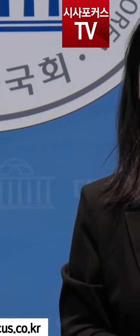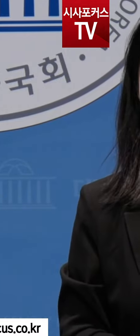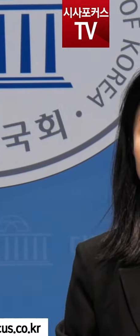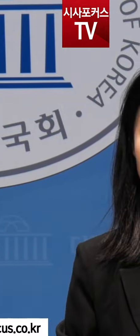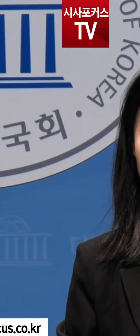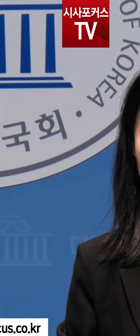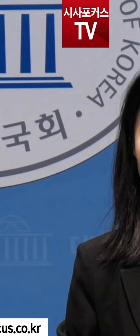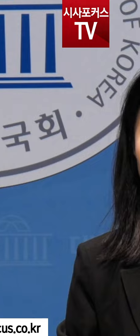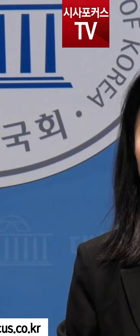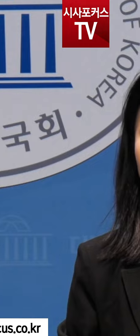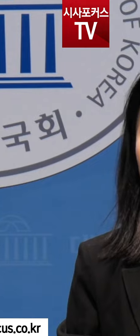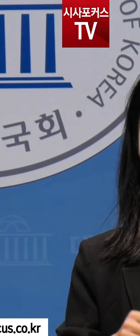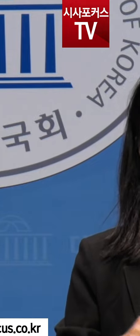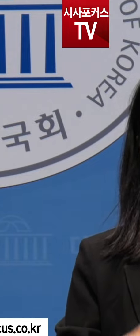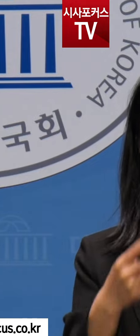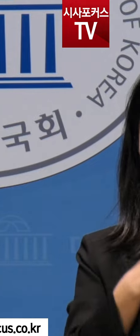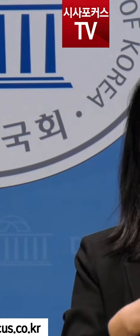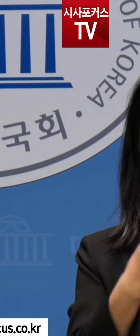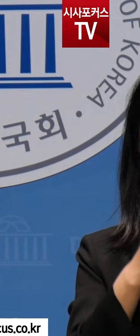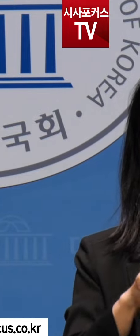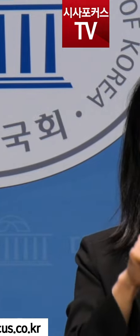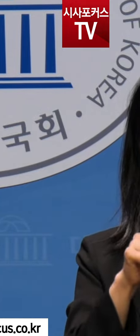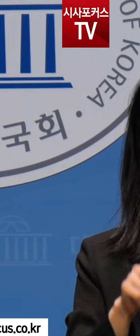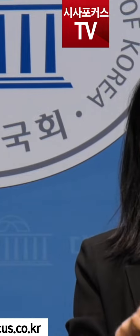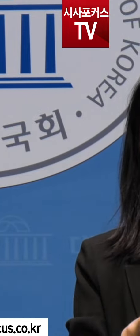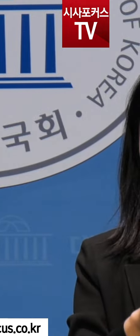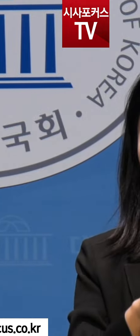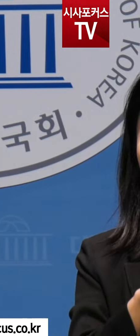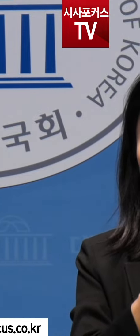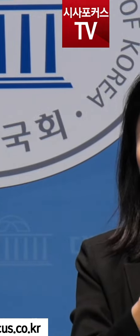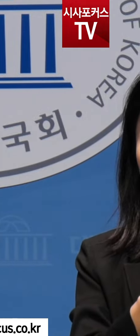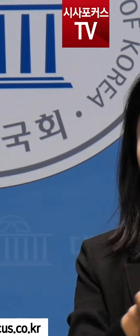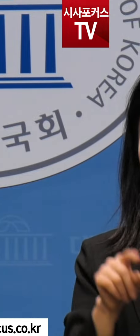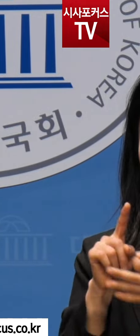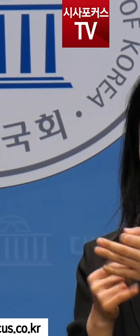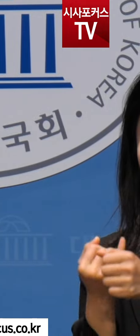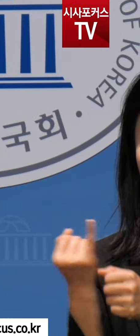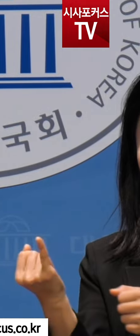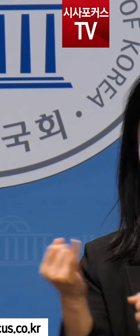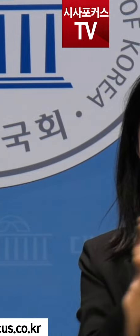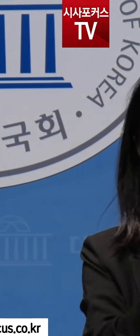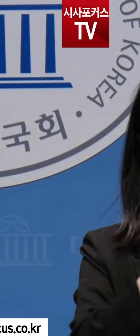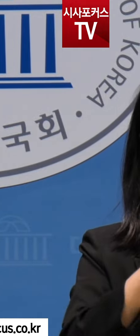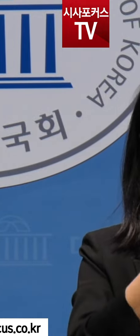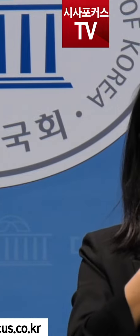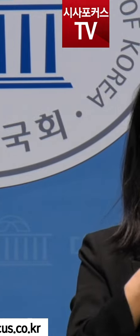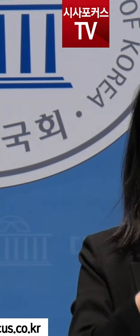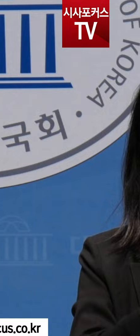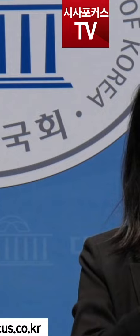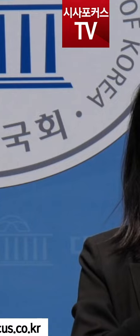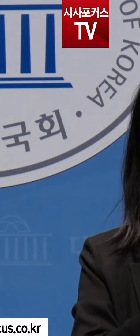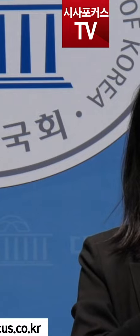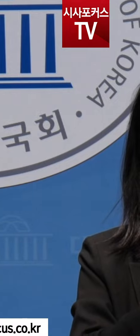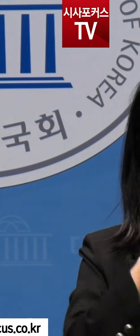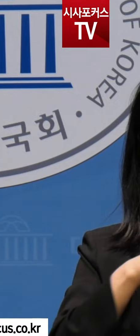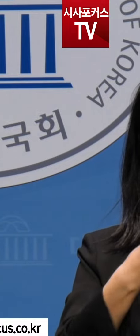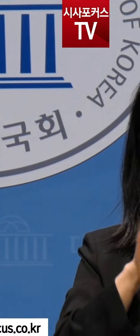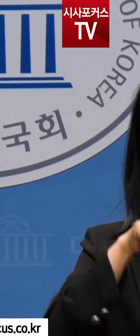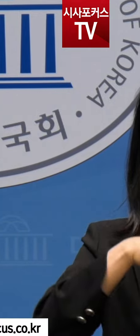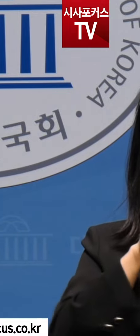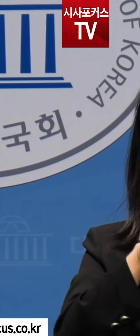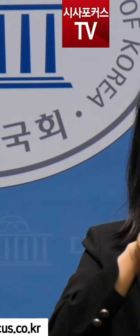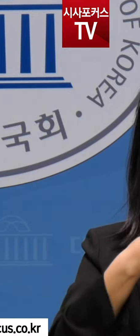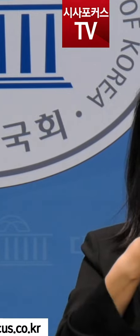보도되었습니다. 7. 2012년 1월 김건희 여사와 민모 전 블랙펄 인베스트 이사 간에